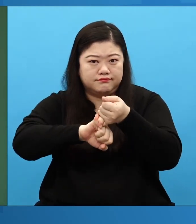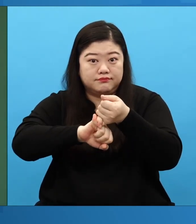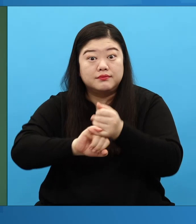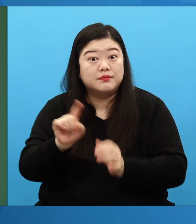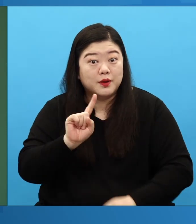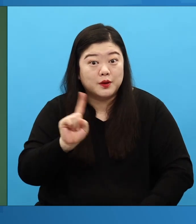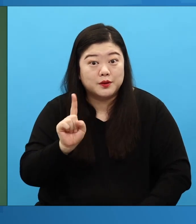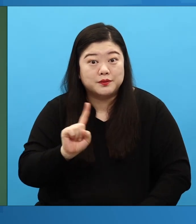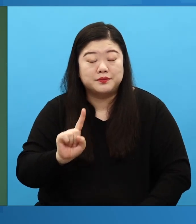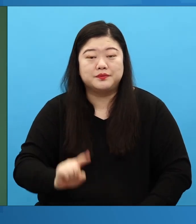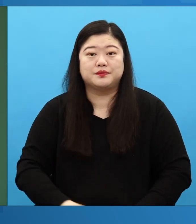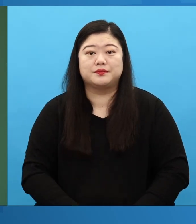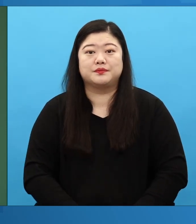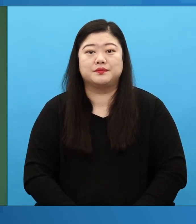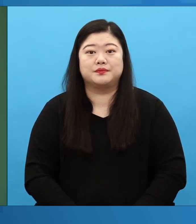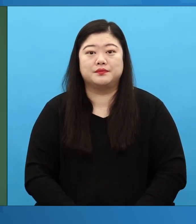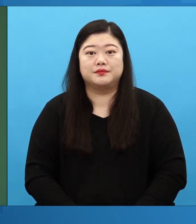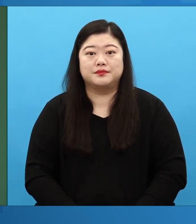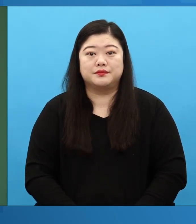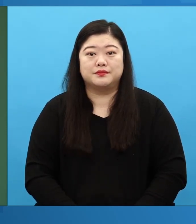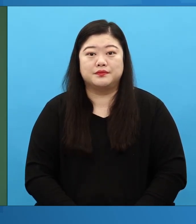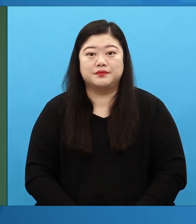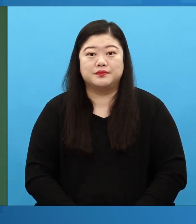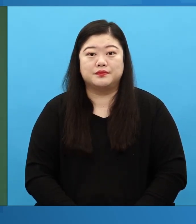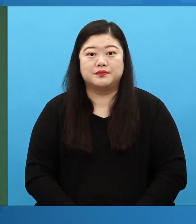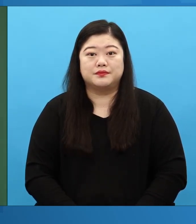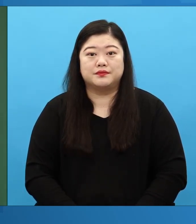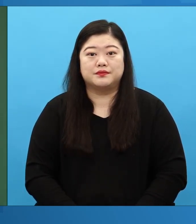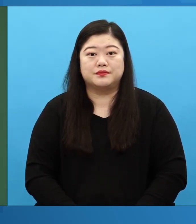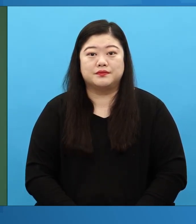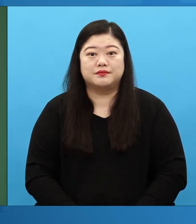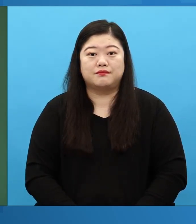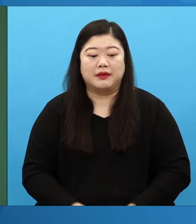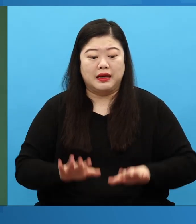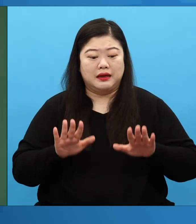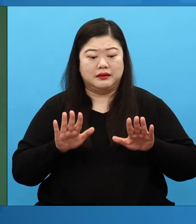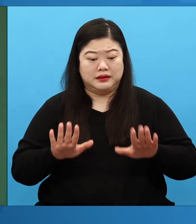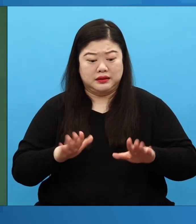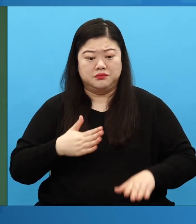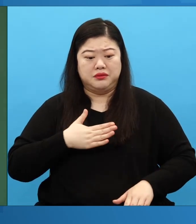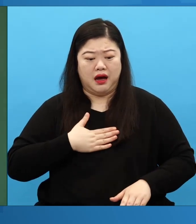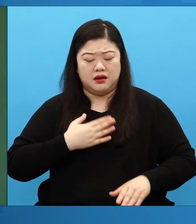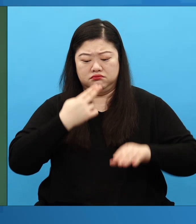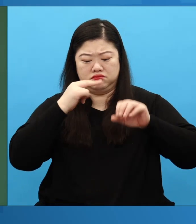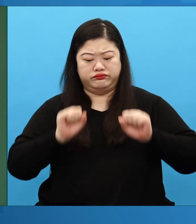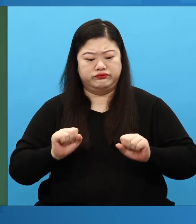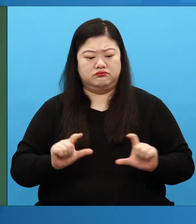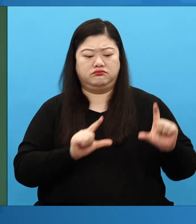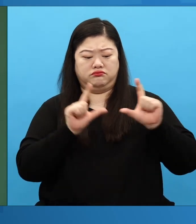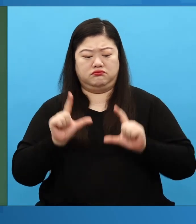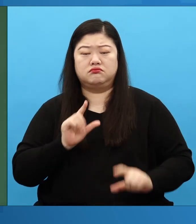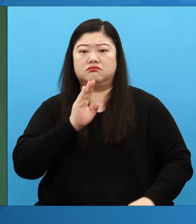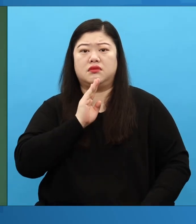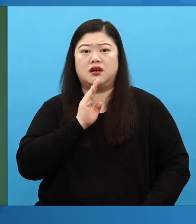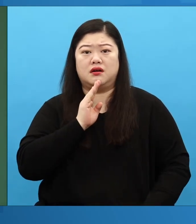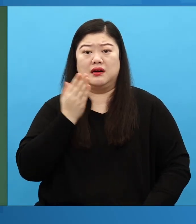about. 여러분이 이제 살고 이 땅에 없다라고 생각해야 됩니다. You have to think that as you live, that you will one day pass.